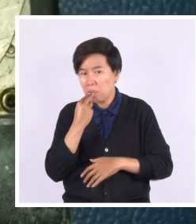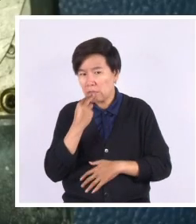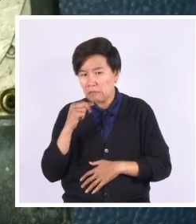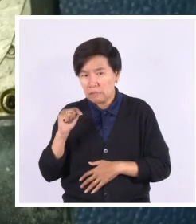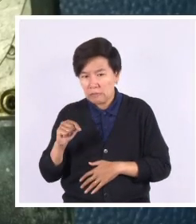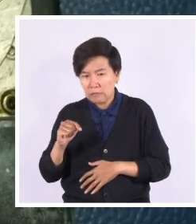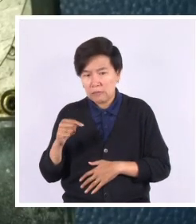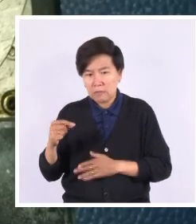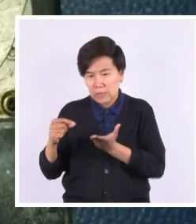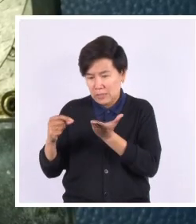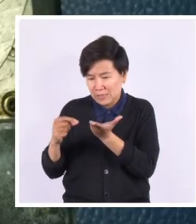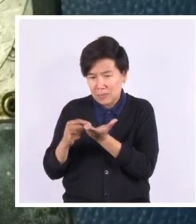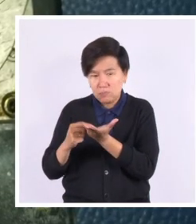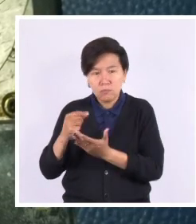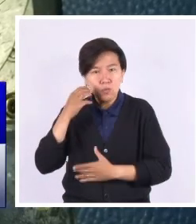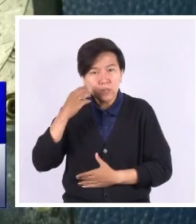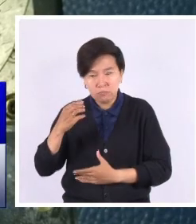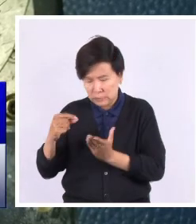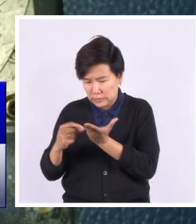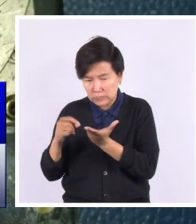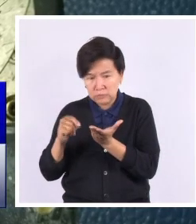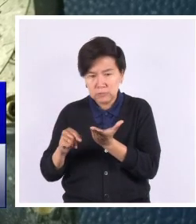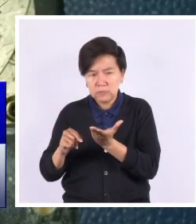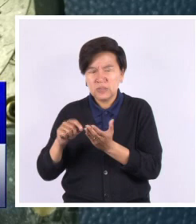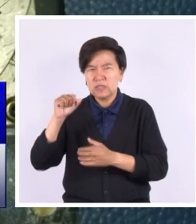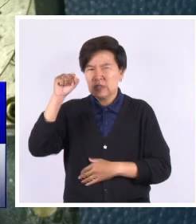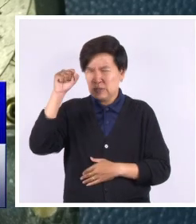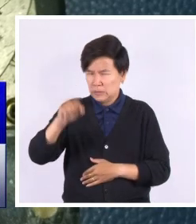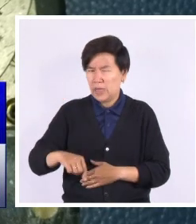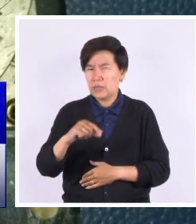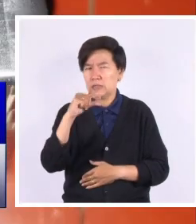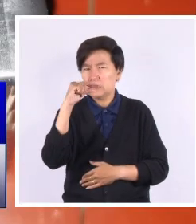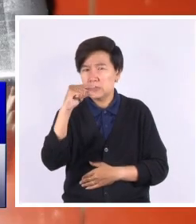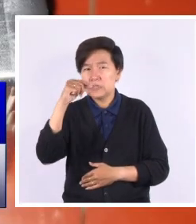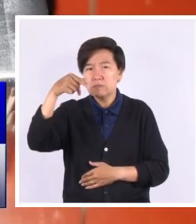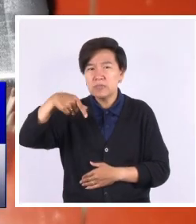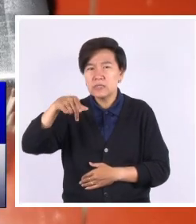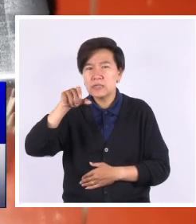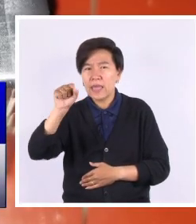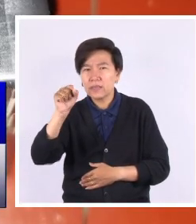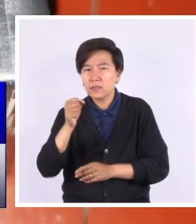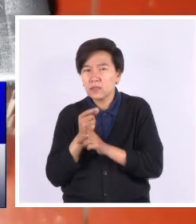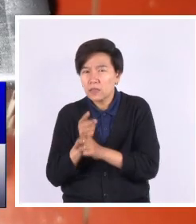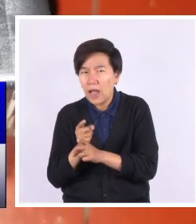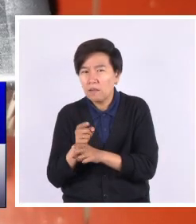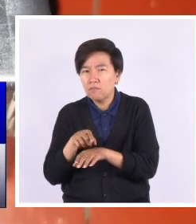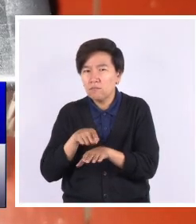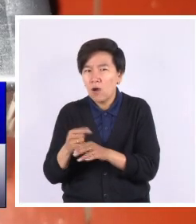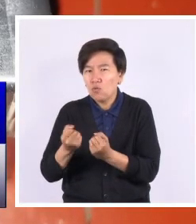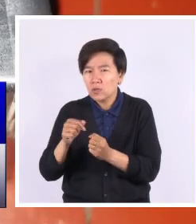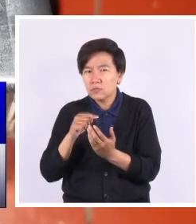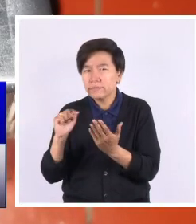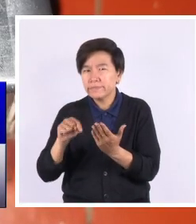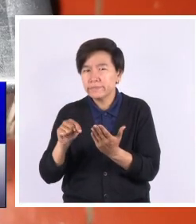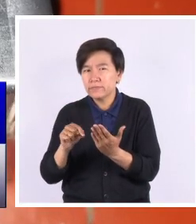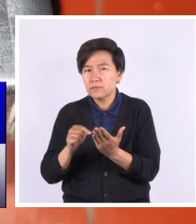ซิมโทรศัพท์ด้วยชัดเจนว่าเป็น GPS อย่างแน่นอนนะคะทีนี้พอโพสต์เนี้ยมันกระจายออกไปเนี่ยคน